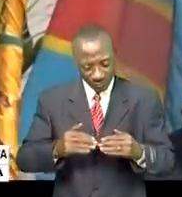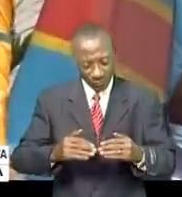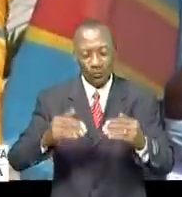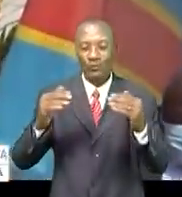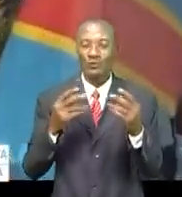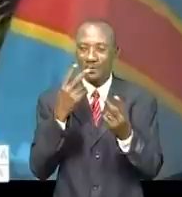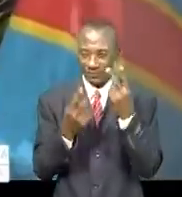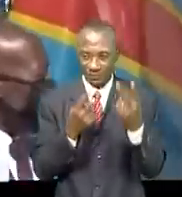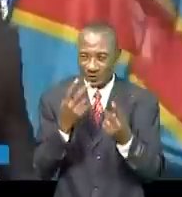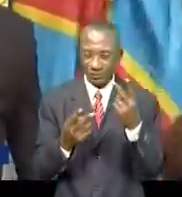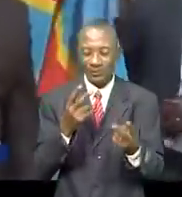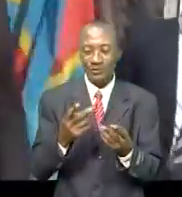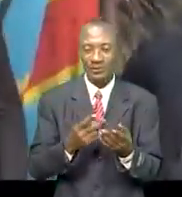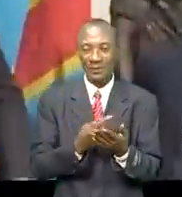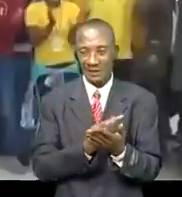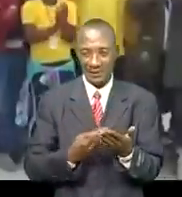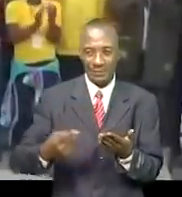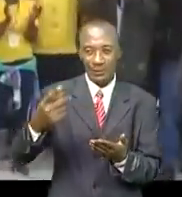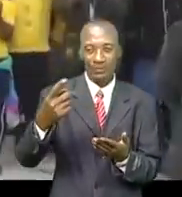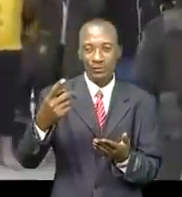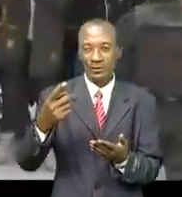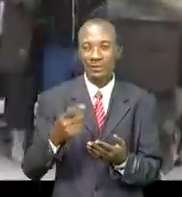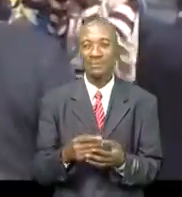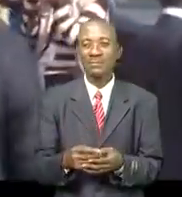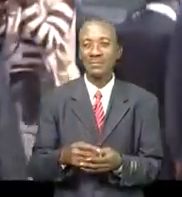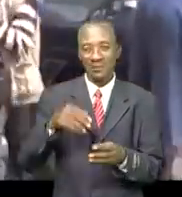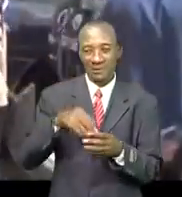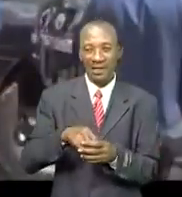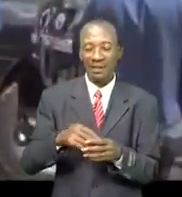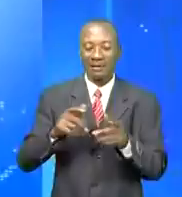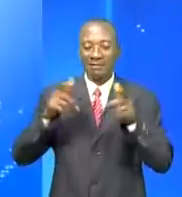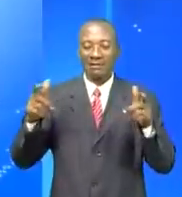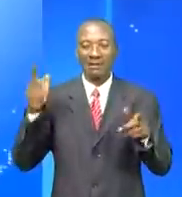sa visite d'itinérance dans l'espace Grand Katanga.